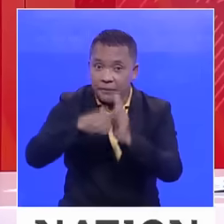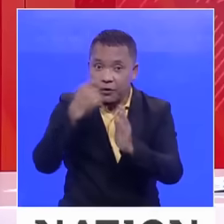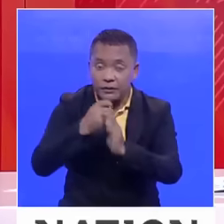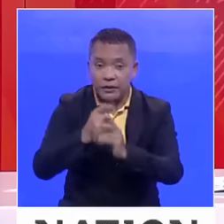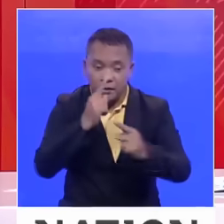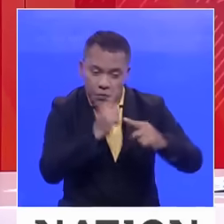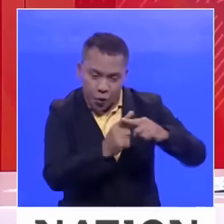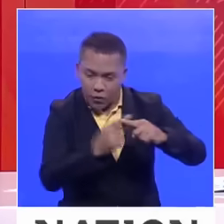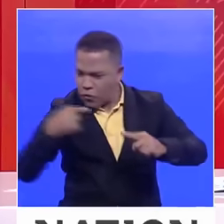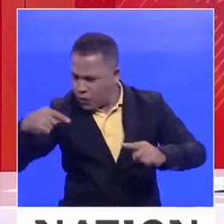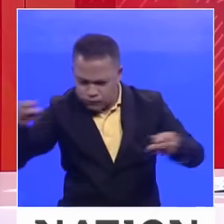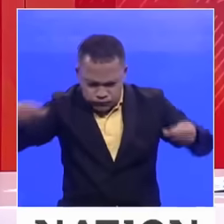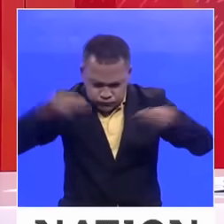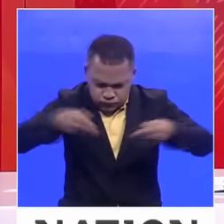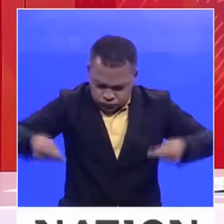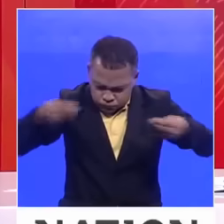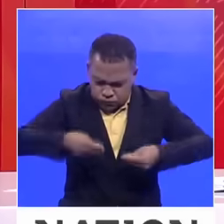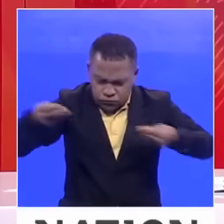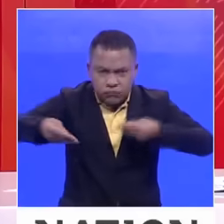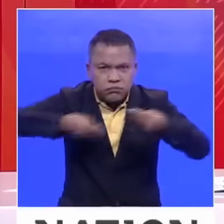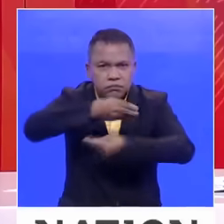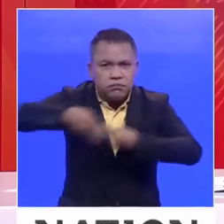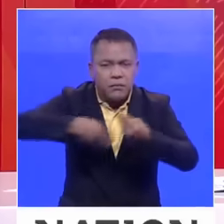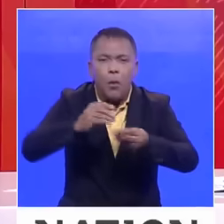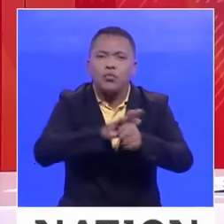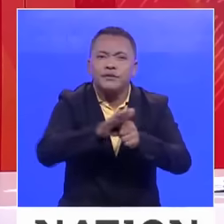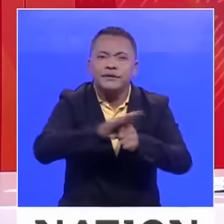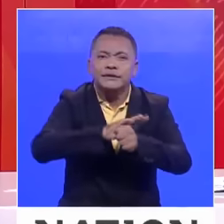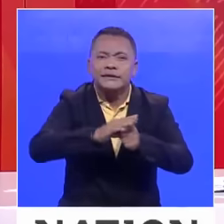ลบสุดท้ายเเบอกอันเนี้ยน่าจะแค่เขย่าขย